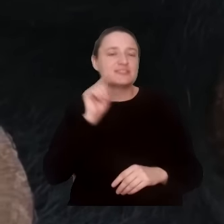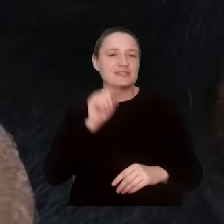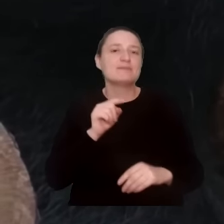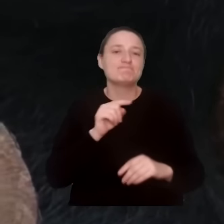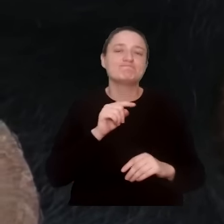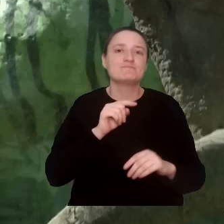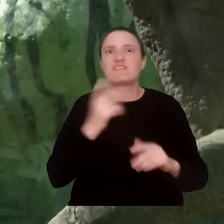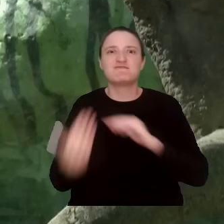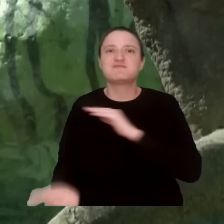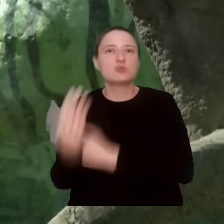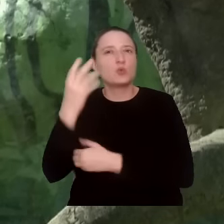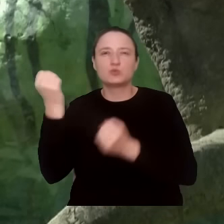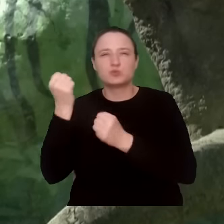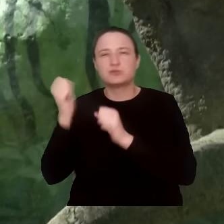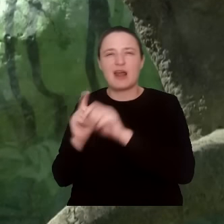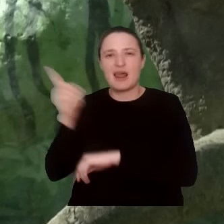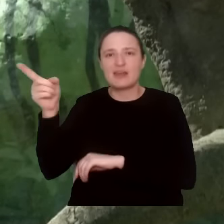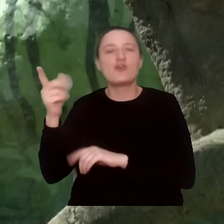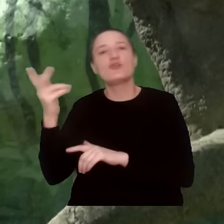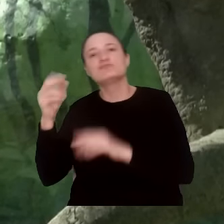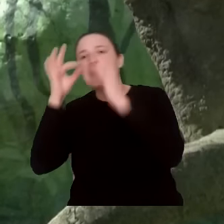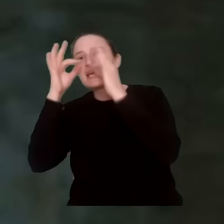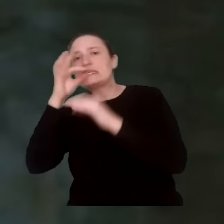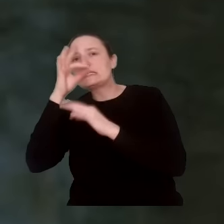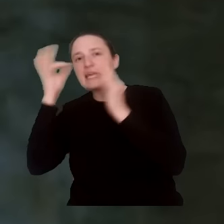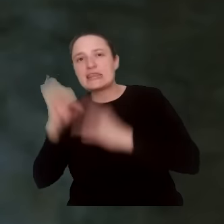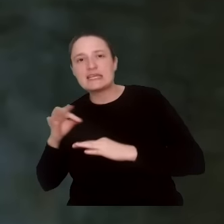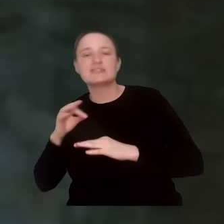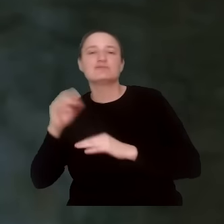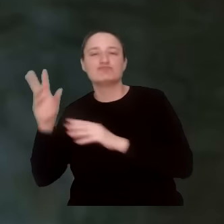nawiązania stosunków dyplomatycznych między Rosją a Chinami. Katiusza nie patrzy na